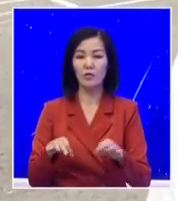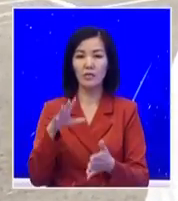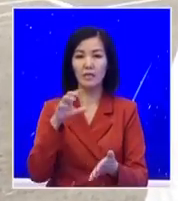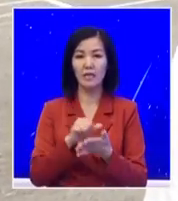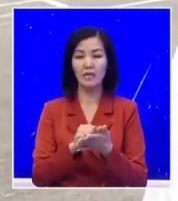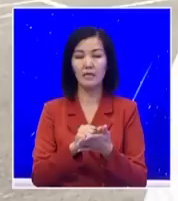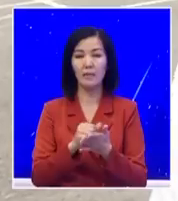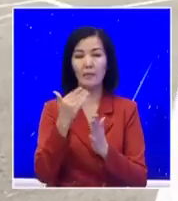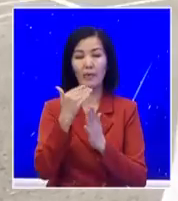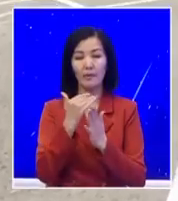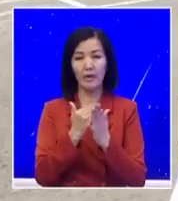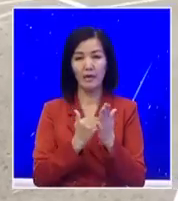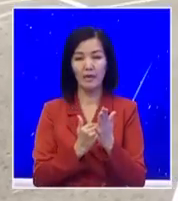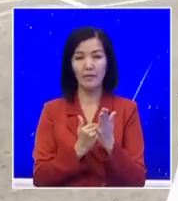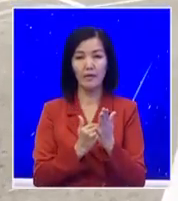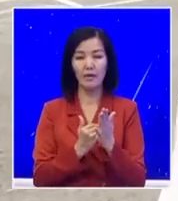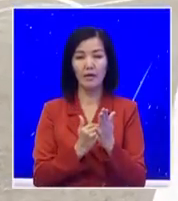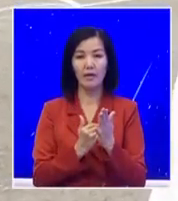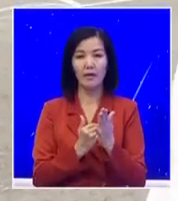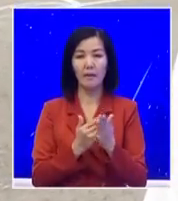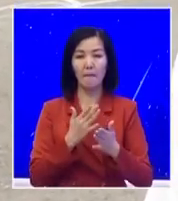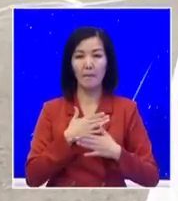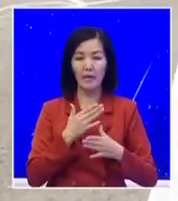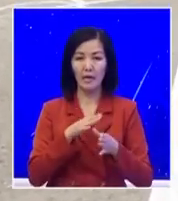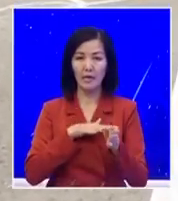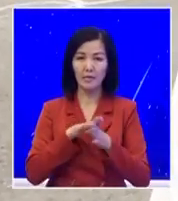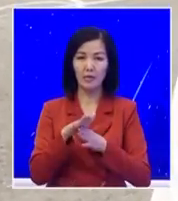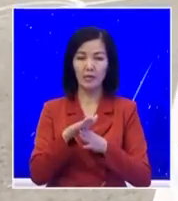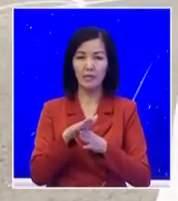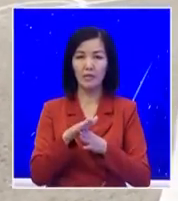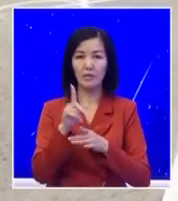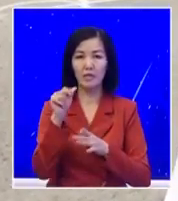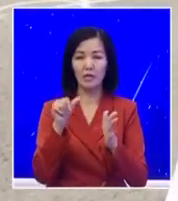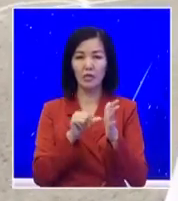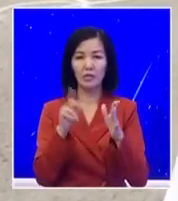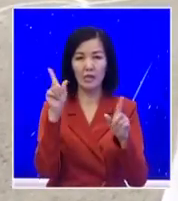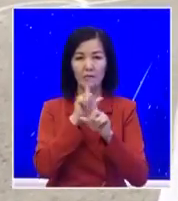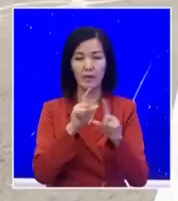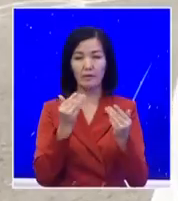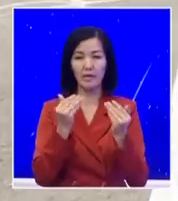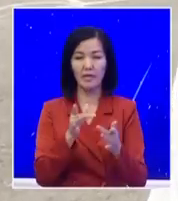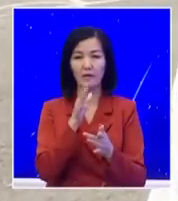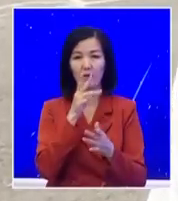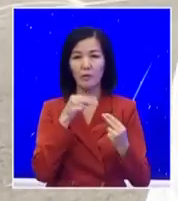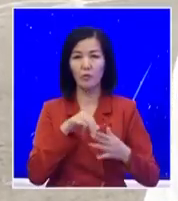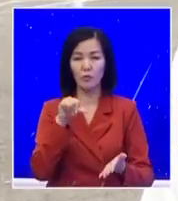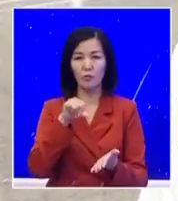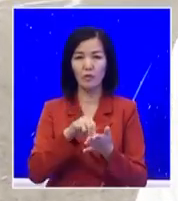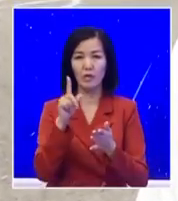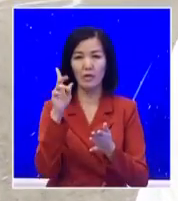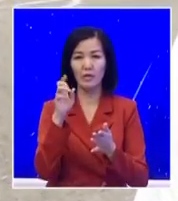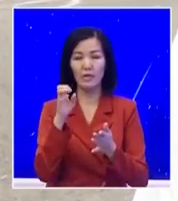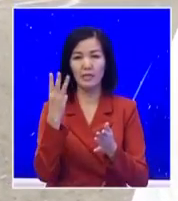В рамках программы «Дорожная карта занятости» мы осуществляем работу 106 объектов. На данный момент мы уже трудоустроили 306